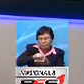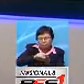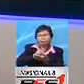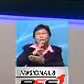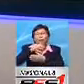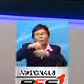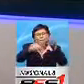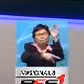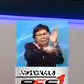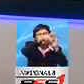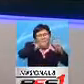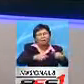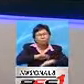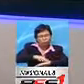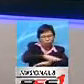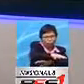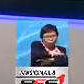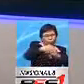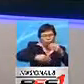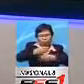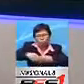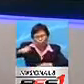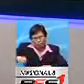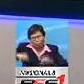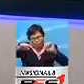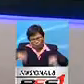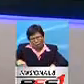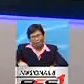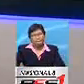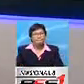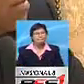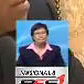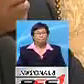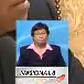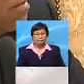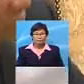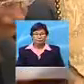dalam parlimen sekaligus mempengaruhi proses perbicaraan.